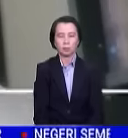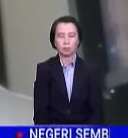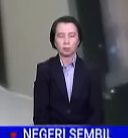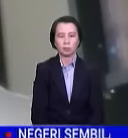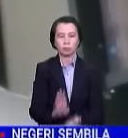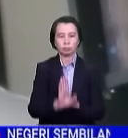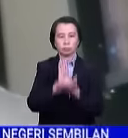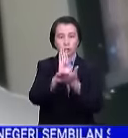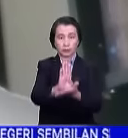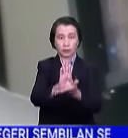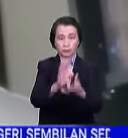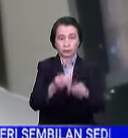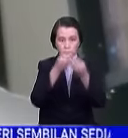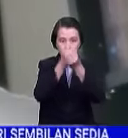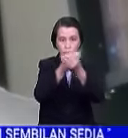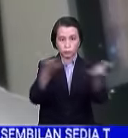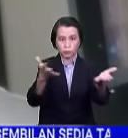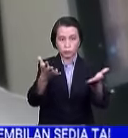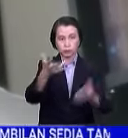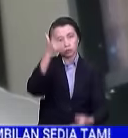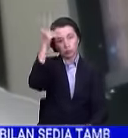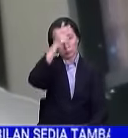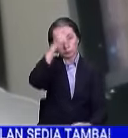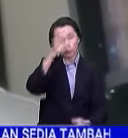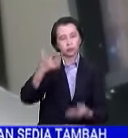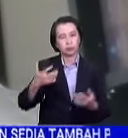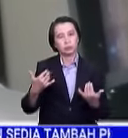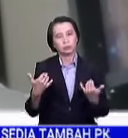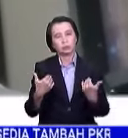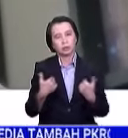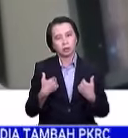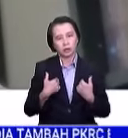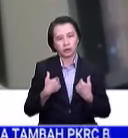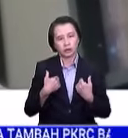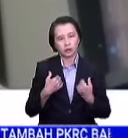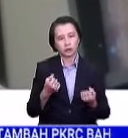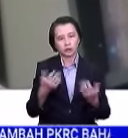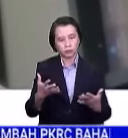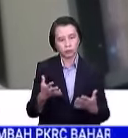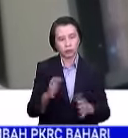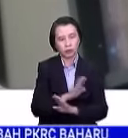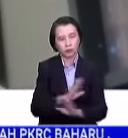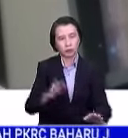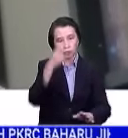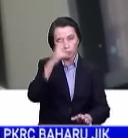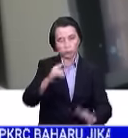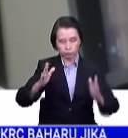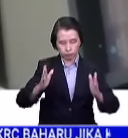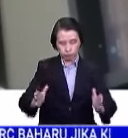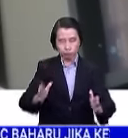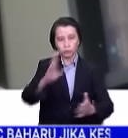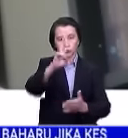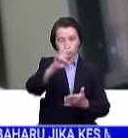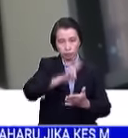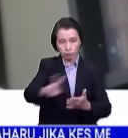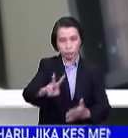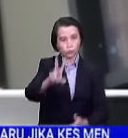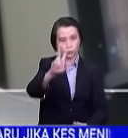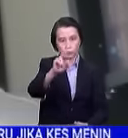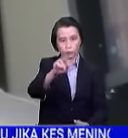Bantuan yang diumumkan kali ini adalah sebenarnya bukan untuk tempoh 2 minggu